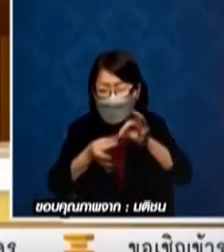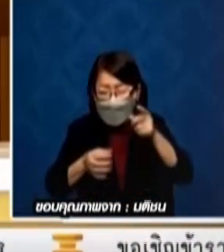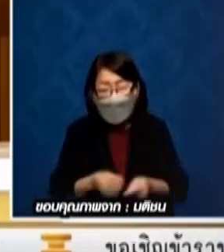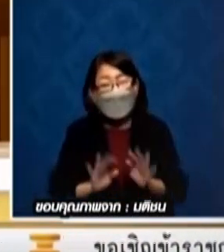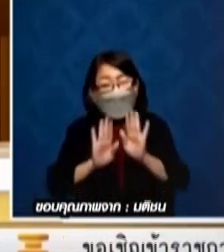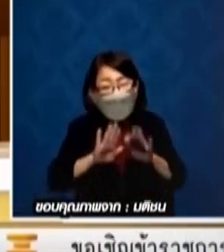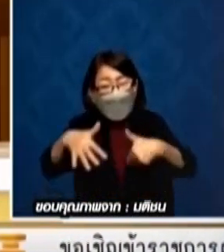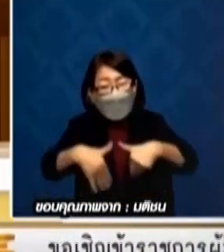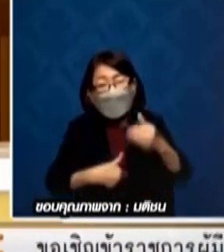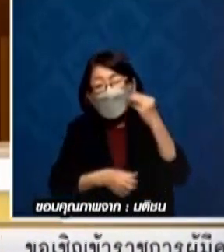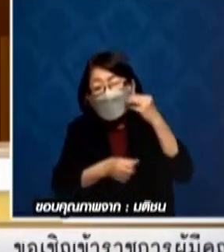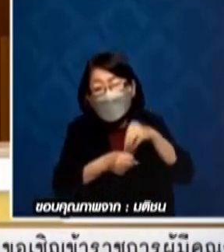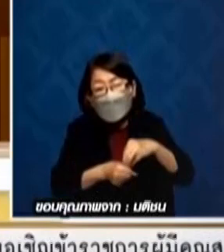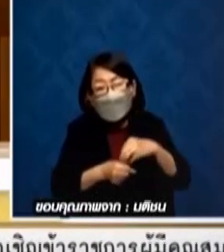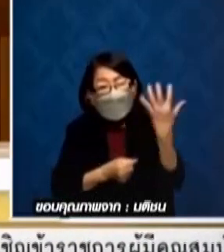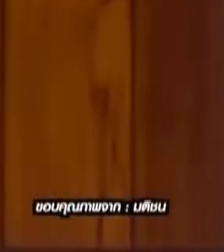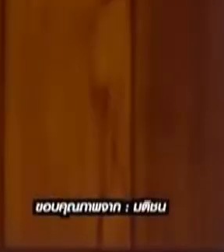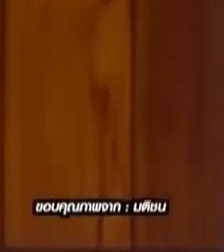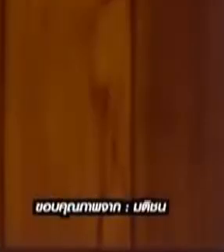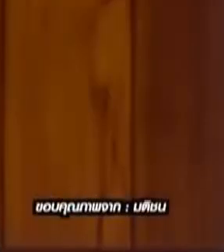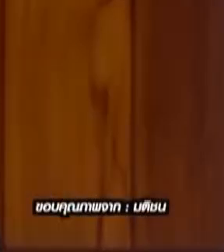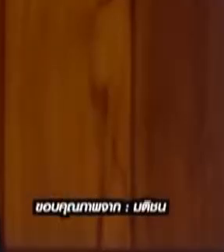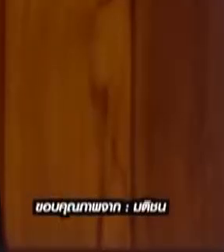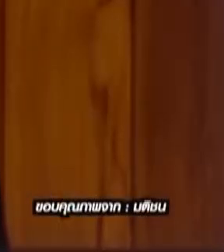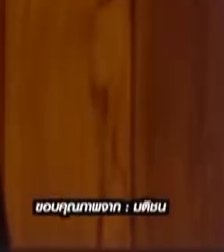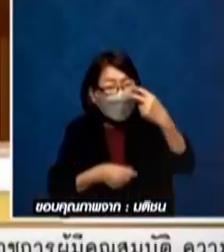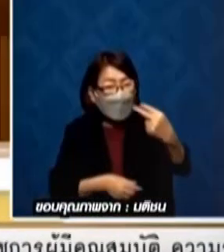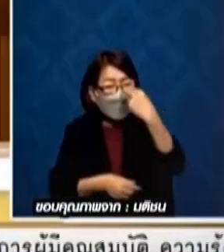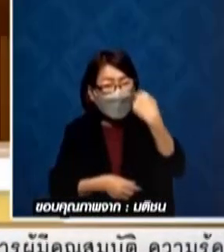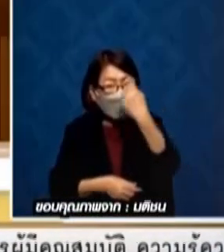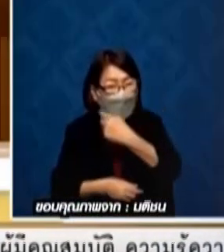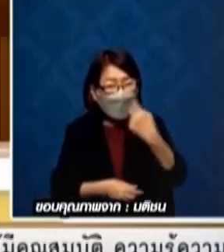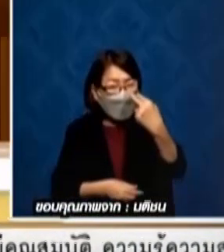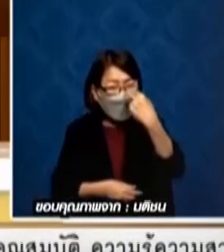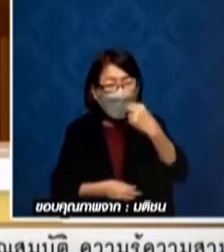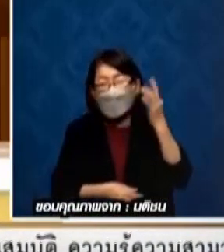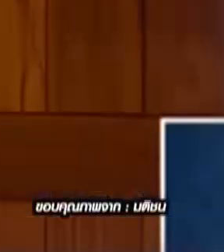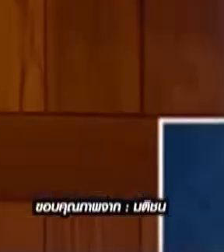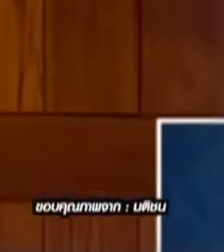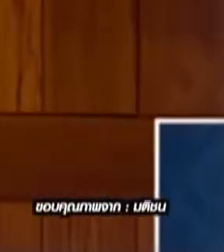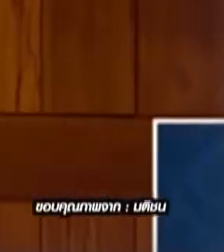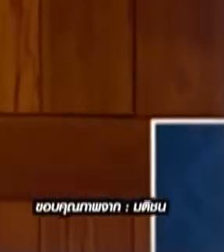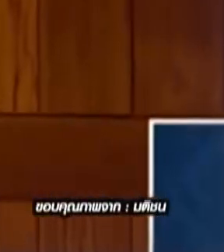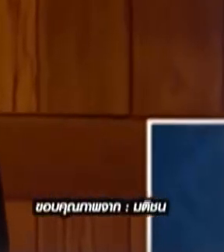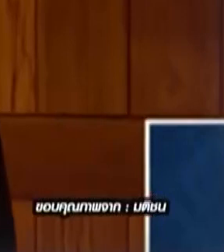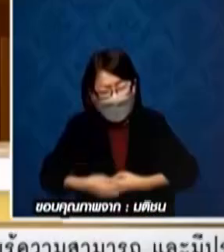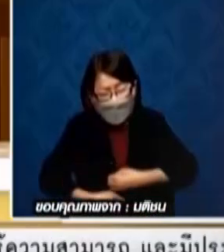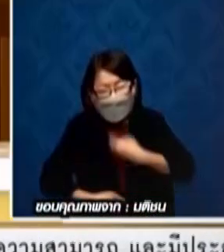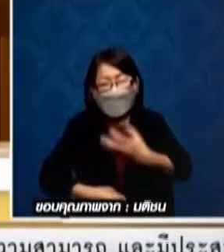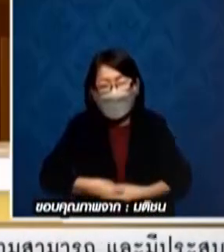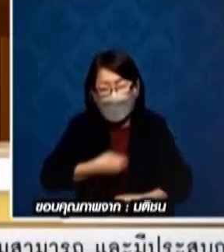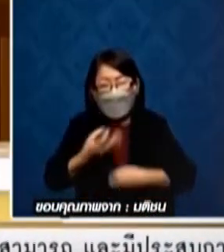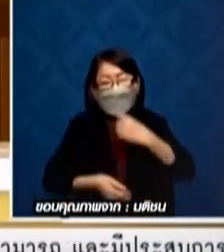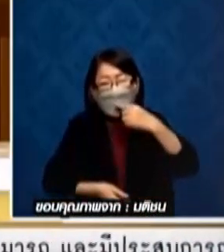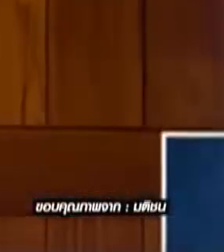แกคงน้อยใจแกเอาน้อยอกน้อยใจแกพูดเลยว่าท่านดูจากหน้าของผมท่านฟังผมผม